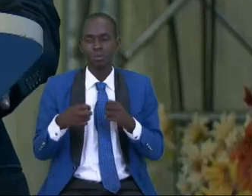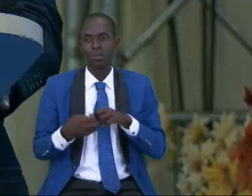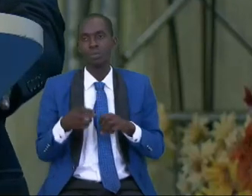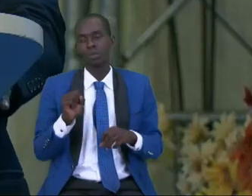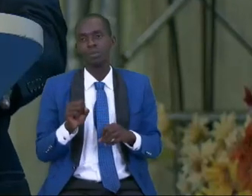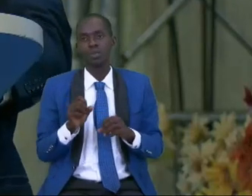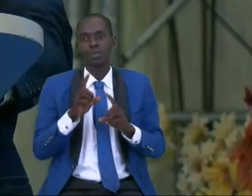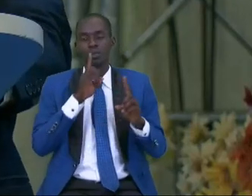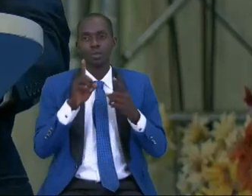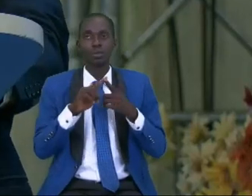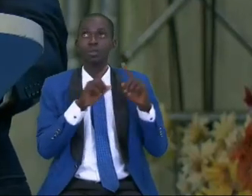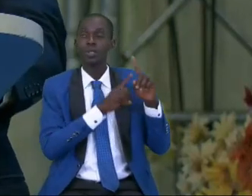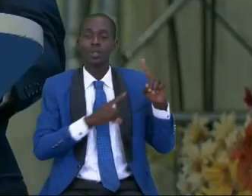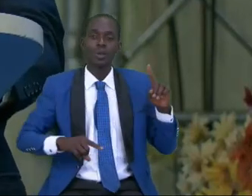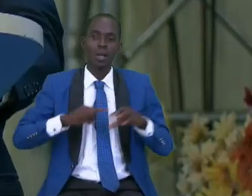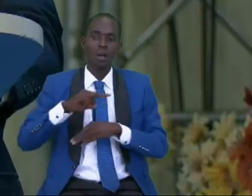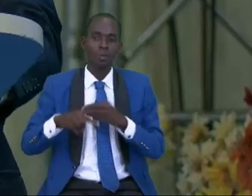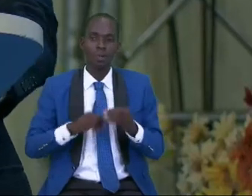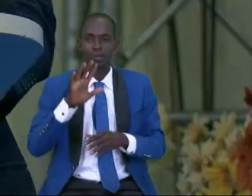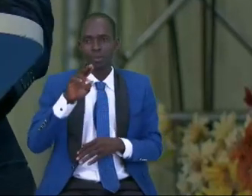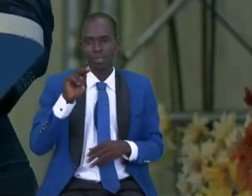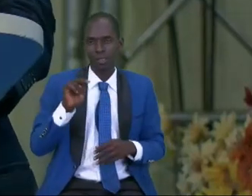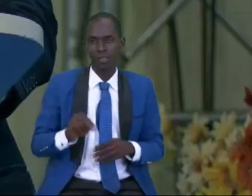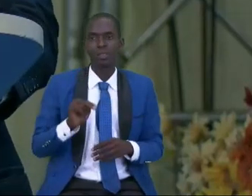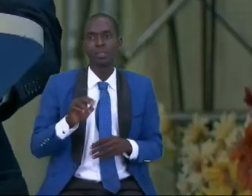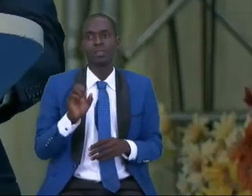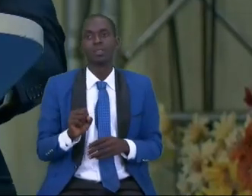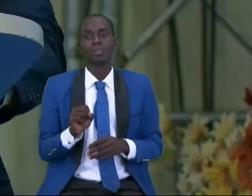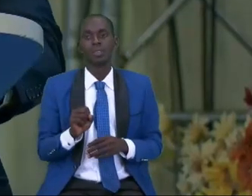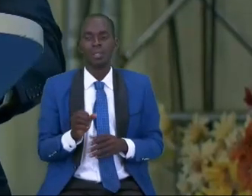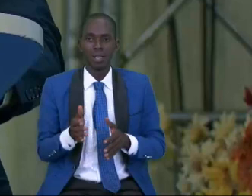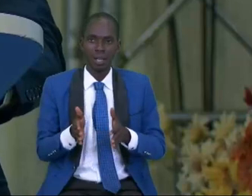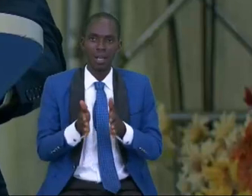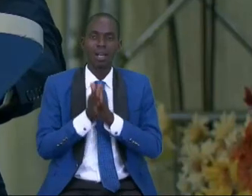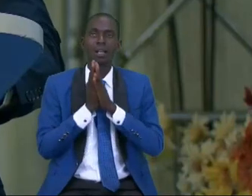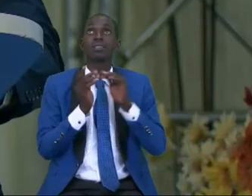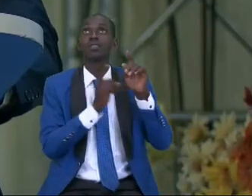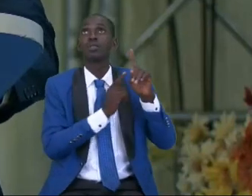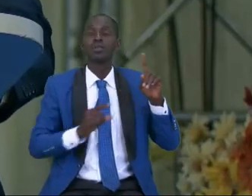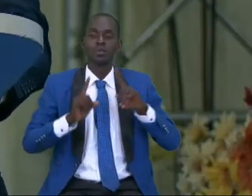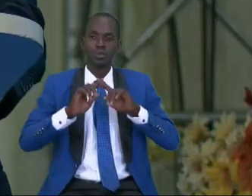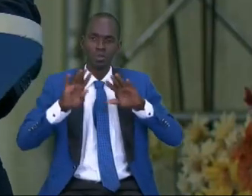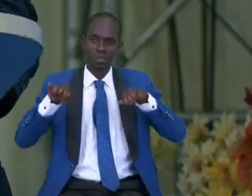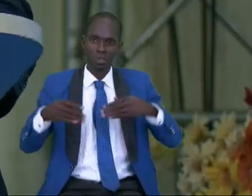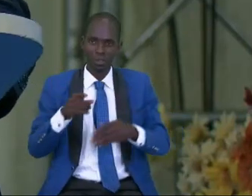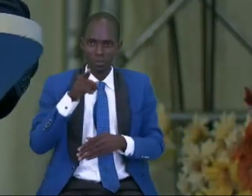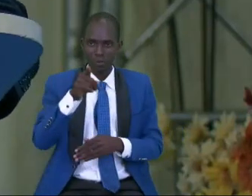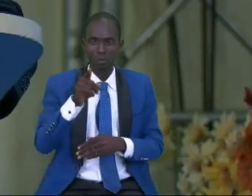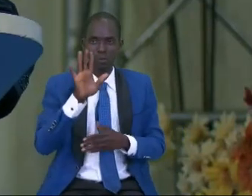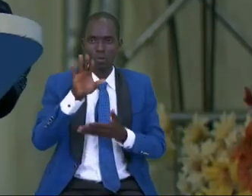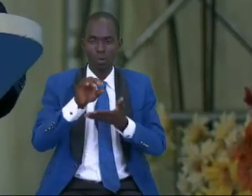Notre paix dans le Seigneur nous attend. Votre miracle est proche.